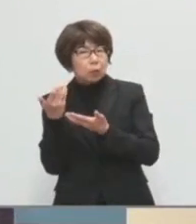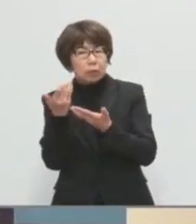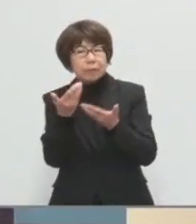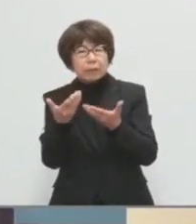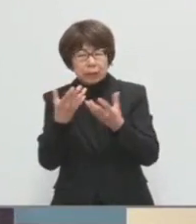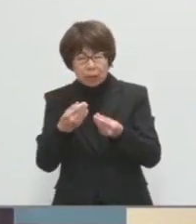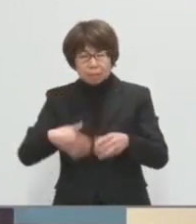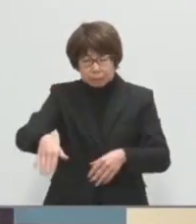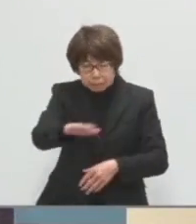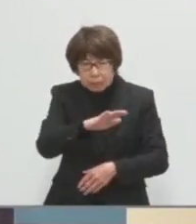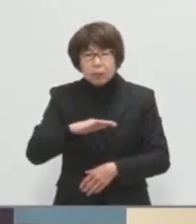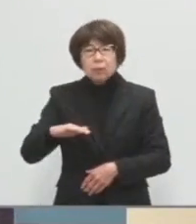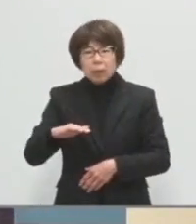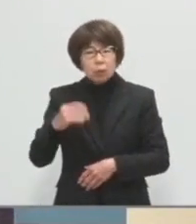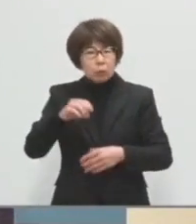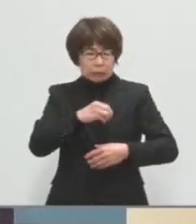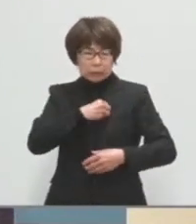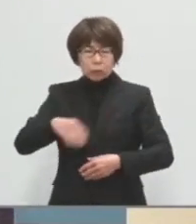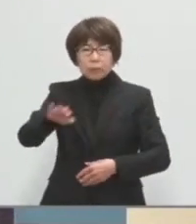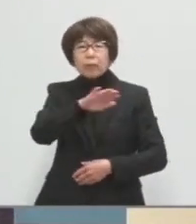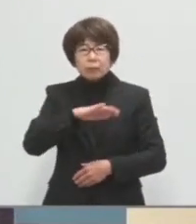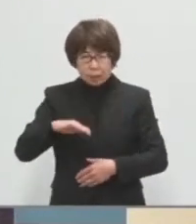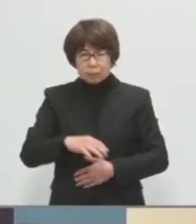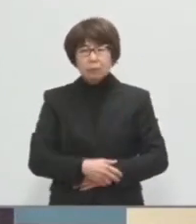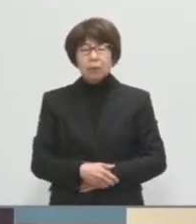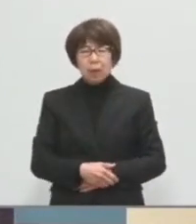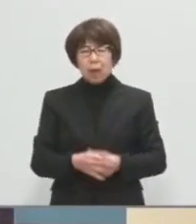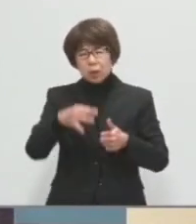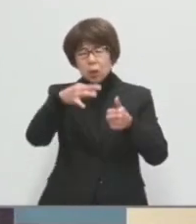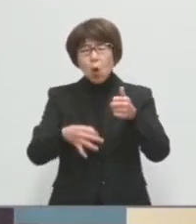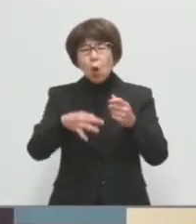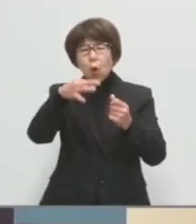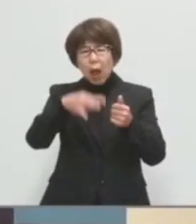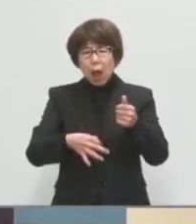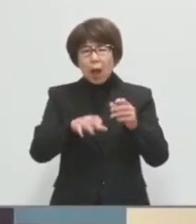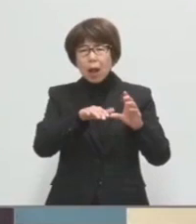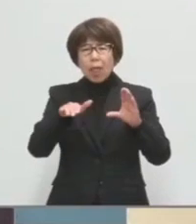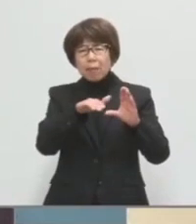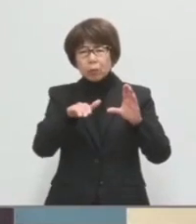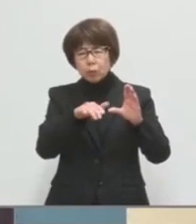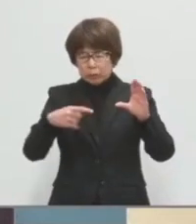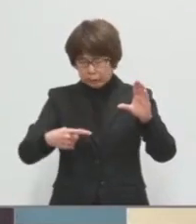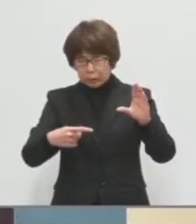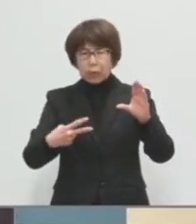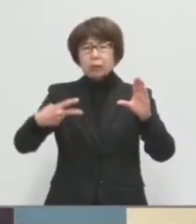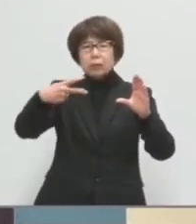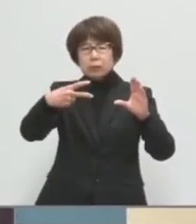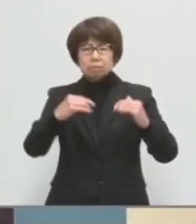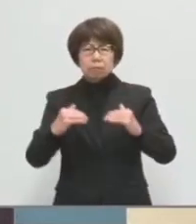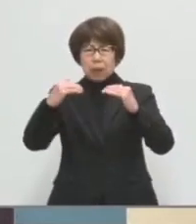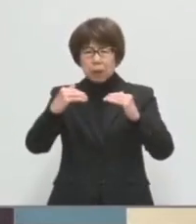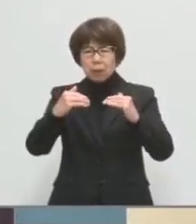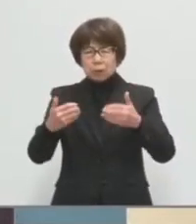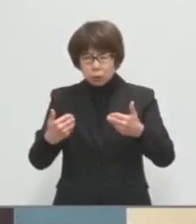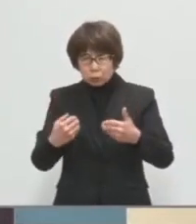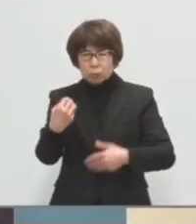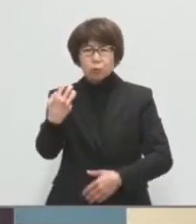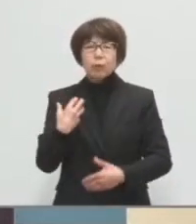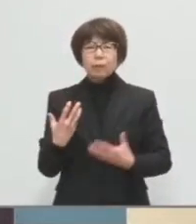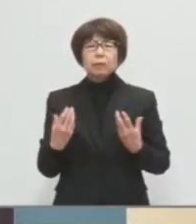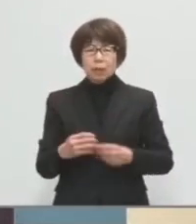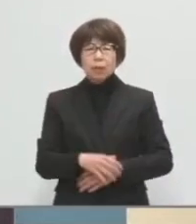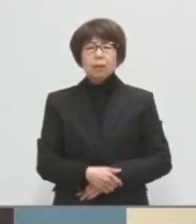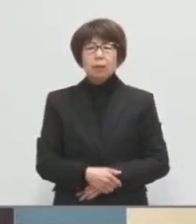全員の委員の皆様方から評価レベルを1から2に引き上げるべきであるというご意見をいただいたところであり